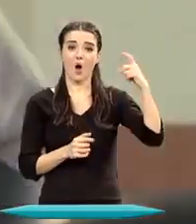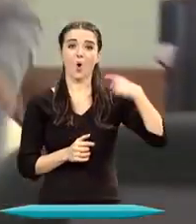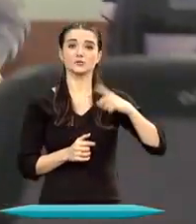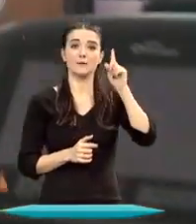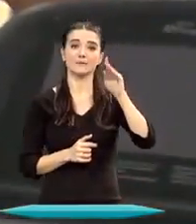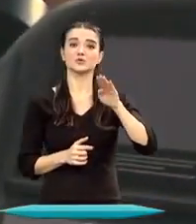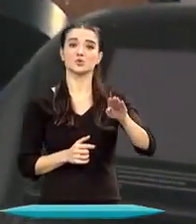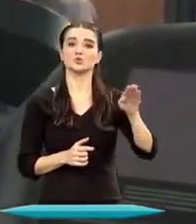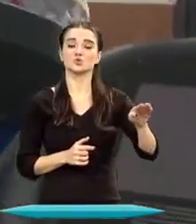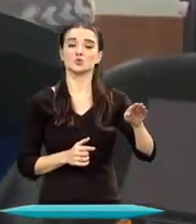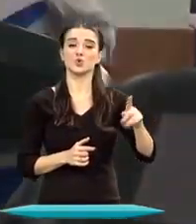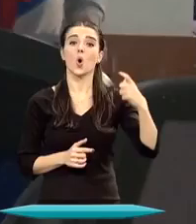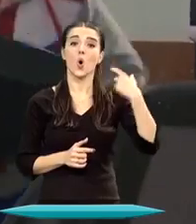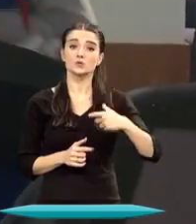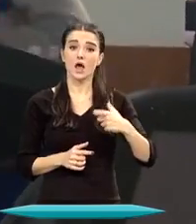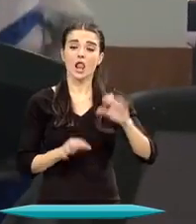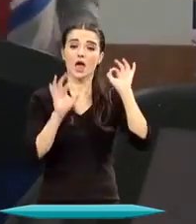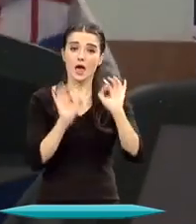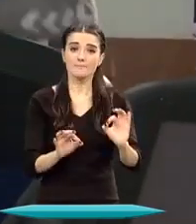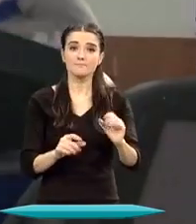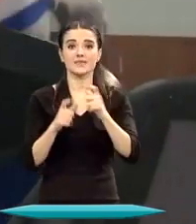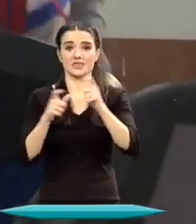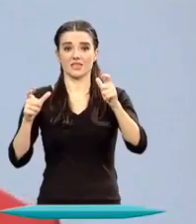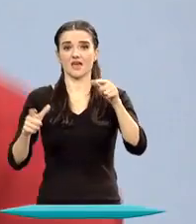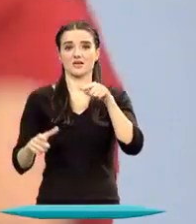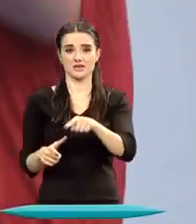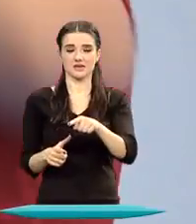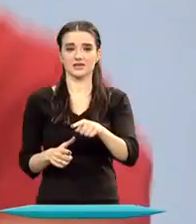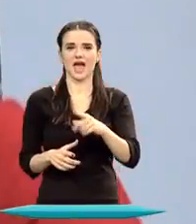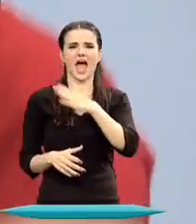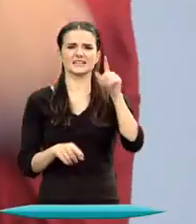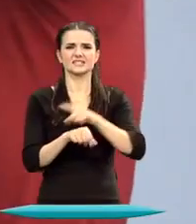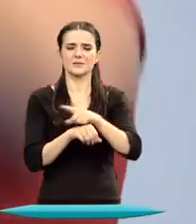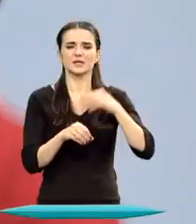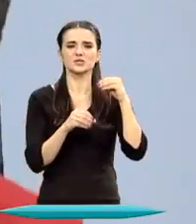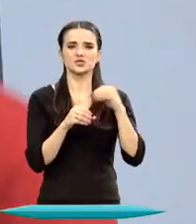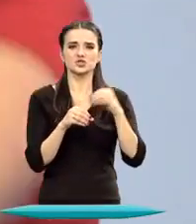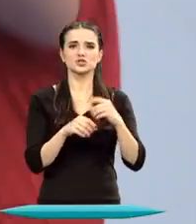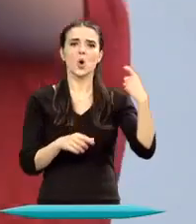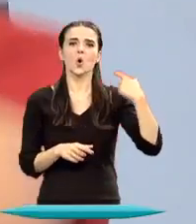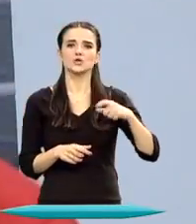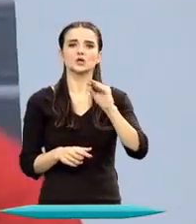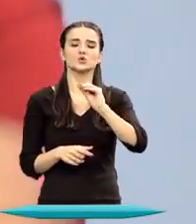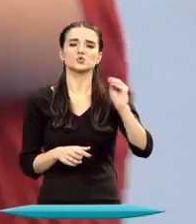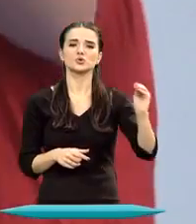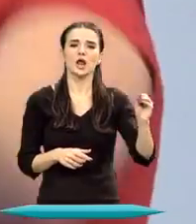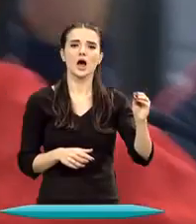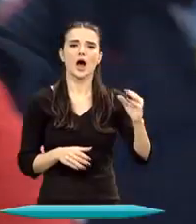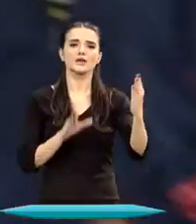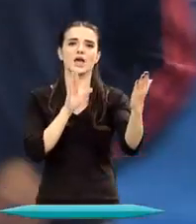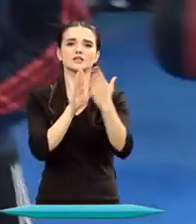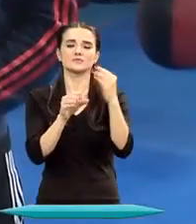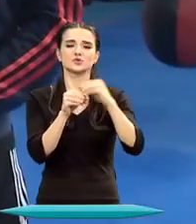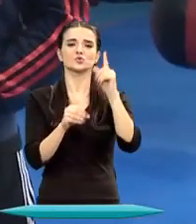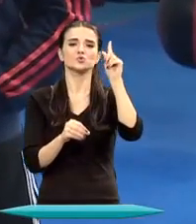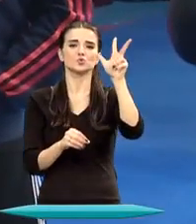Baha özel bir çocuktur. Özel olduğu kadar da yeteneklidir de. Her zaman için özel çocuklara